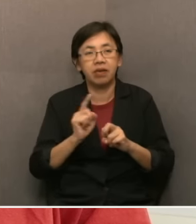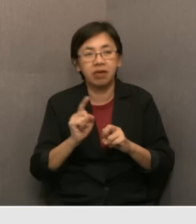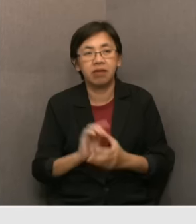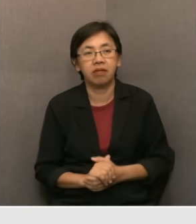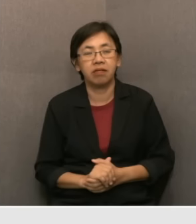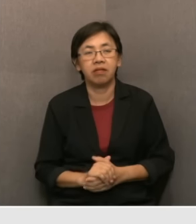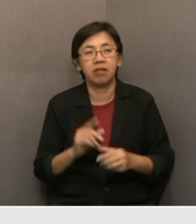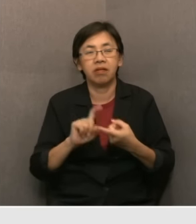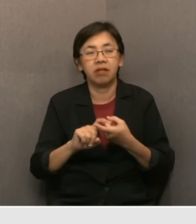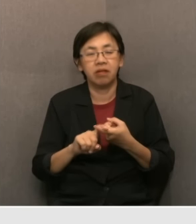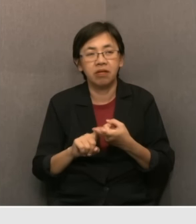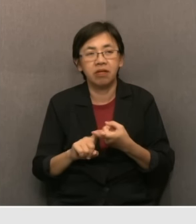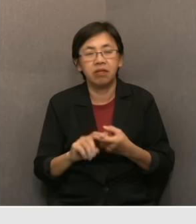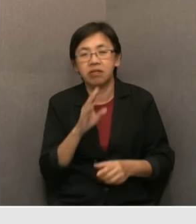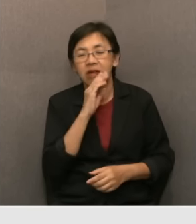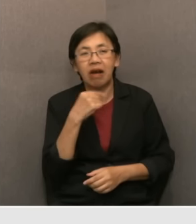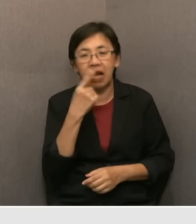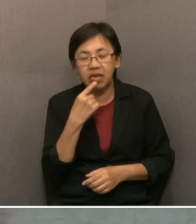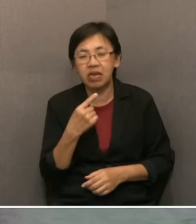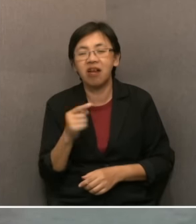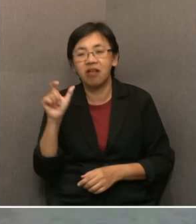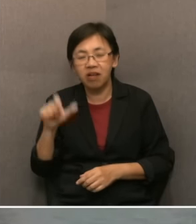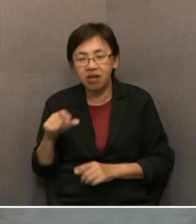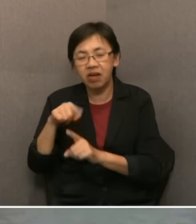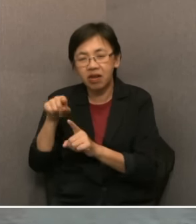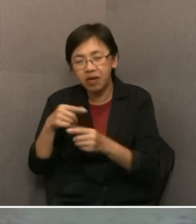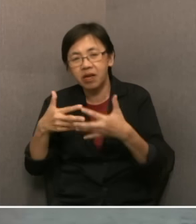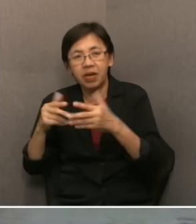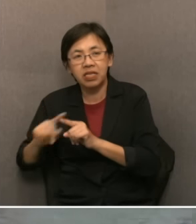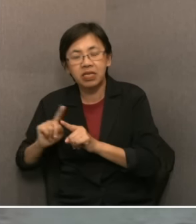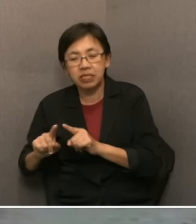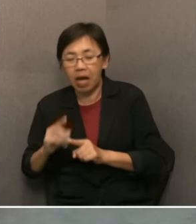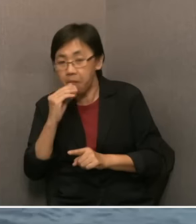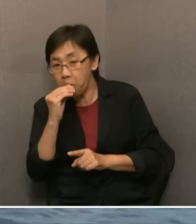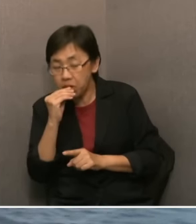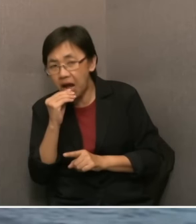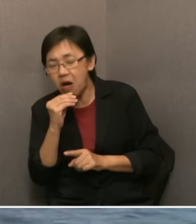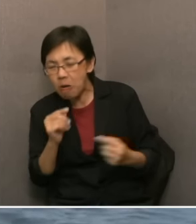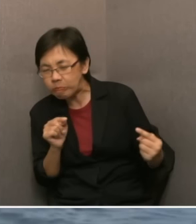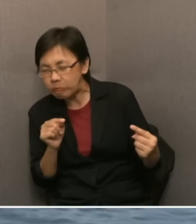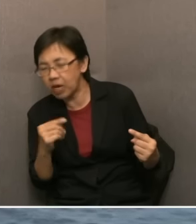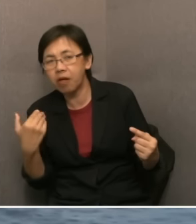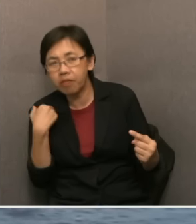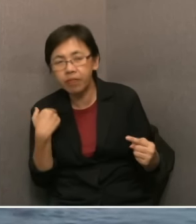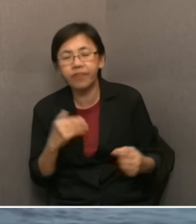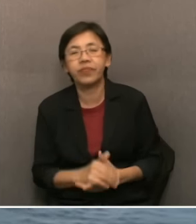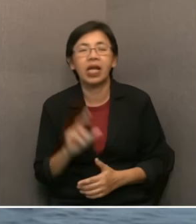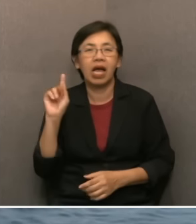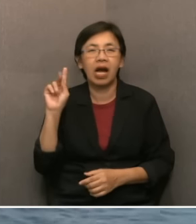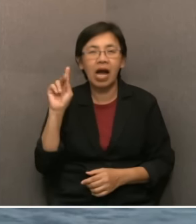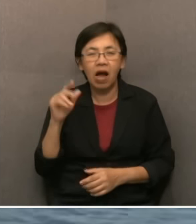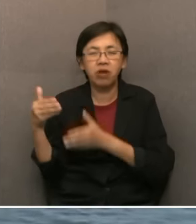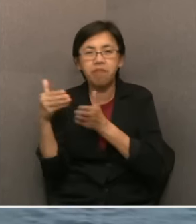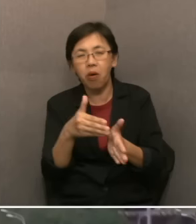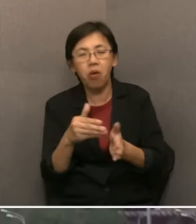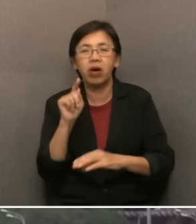การยุยงการปลุกปั่นจากทางตะวันตกเนี่ยเราจะเห็นเรื่องการใช้สงครามไฮบิดที่ใช้เรื่องของการข่าวการโจมตีทาง